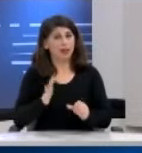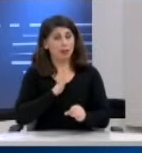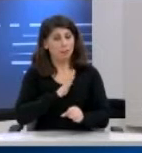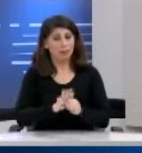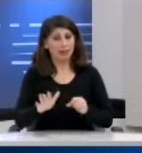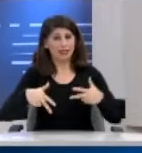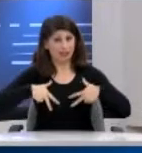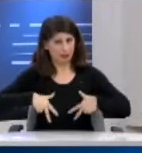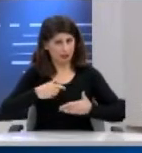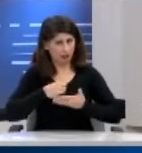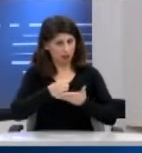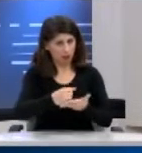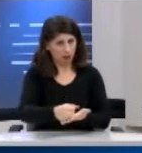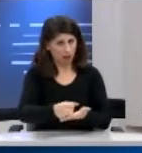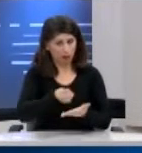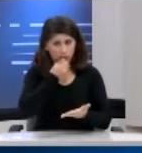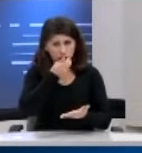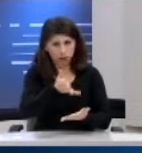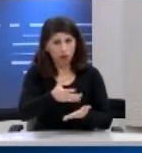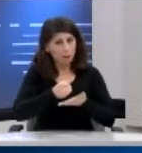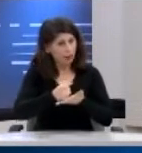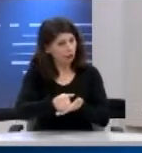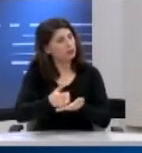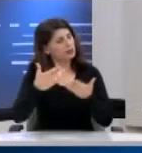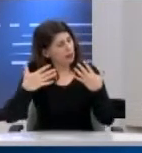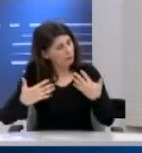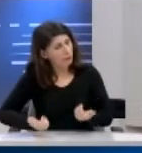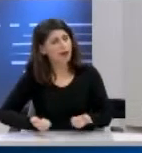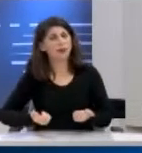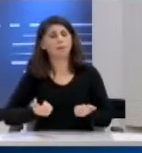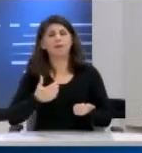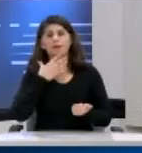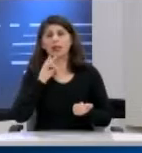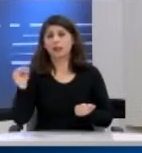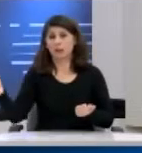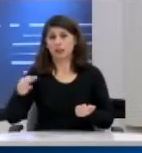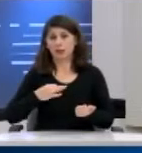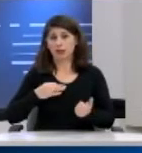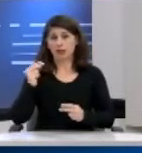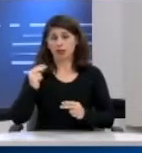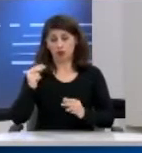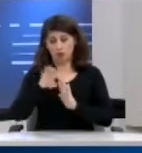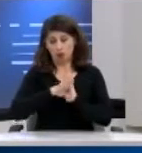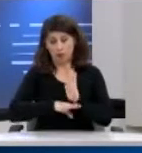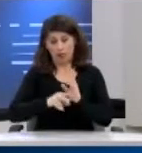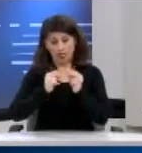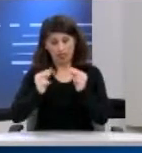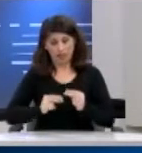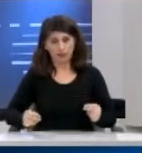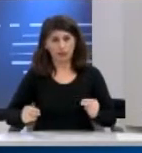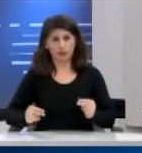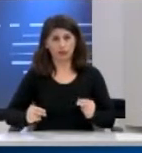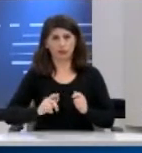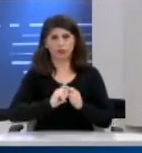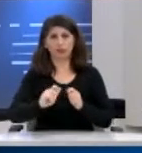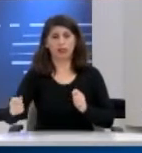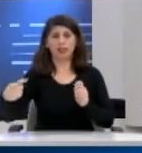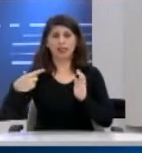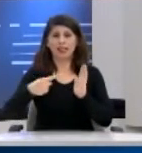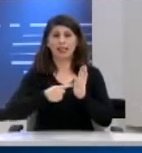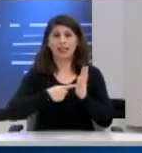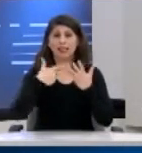κρατική χρηματοδότηση, δαπάνη επιδότηση. Γιατί λέτε στο πρόγραμμά σας ότι θα το λύσετε δίνοντας 1.800 ευρώ ετησίως